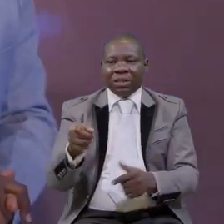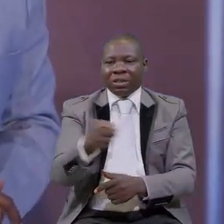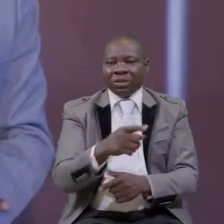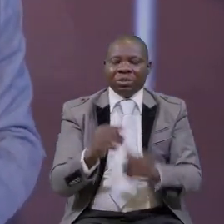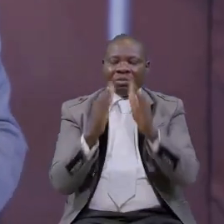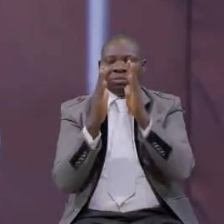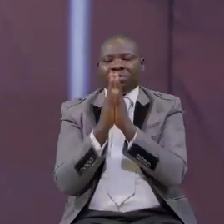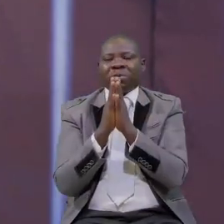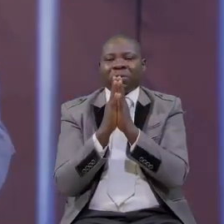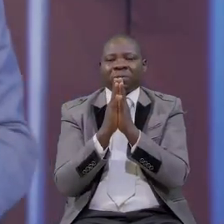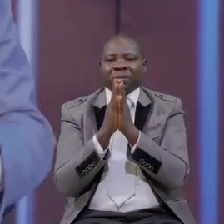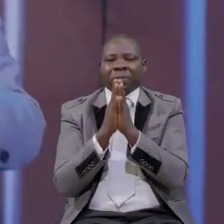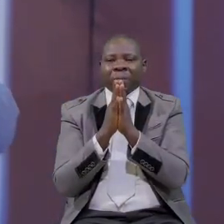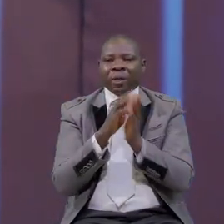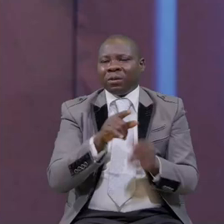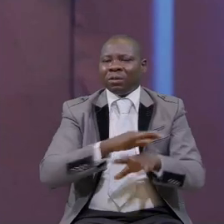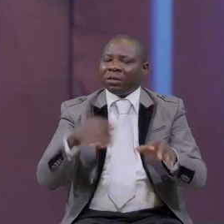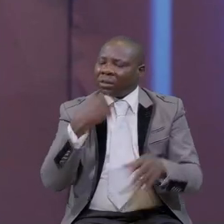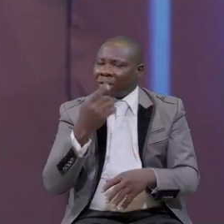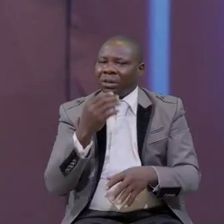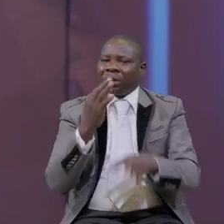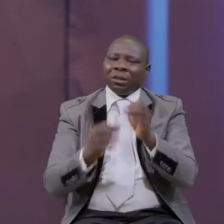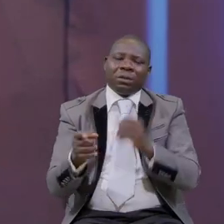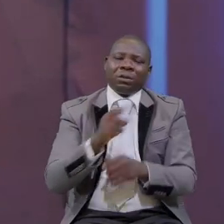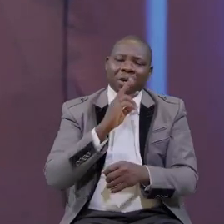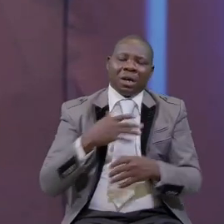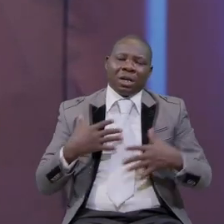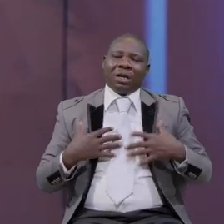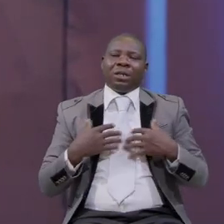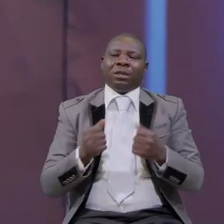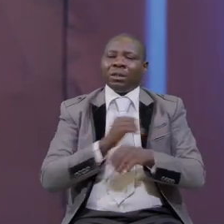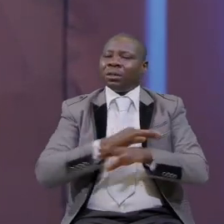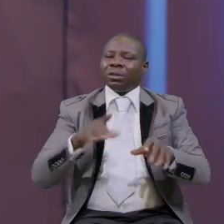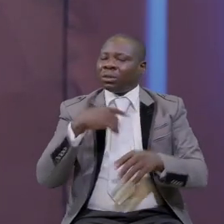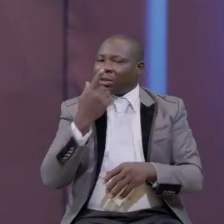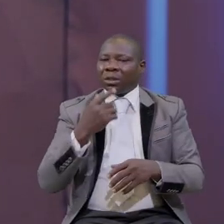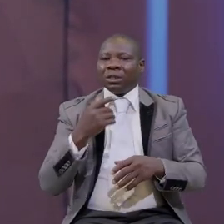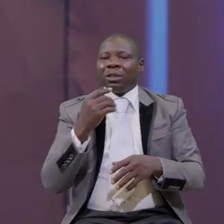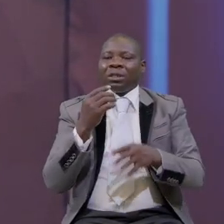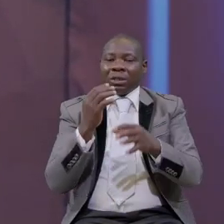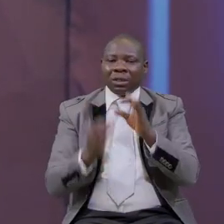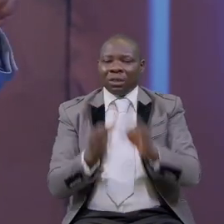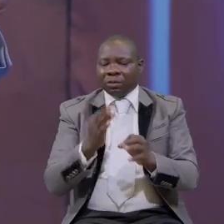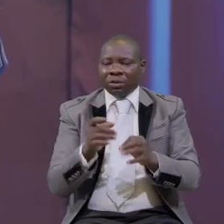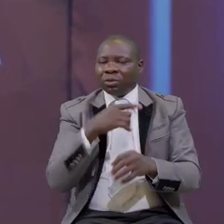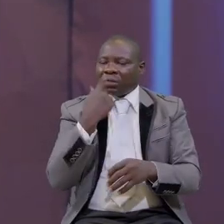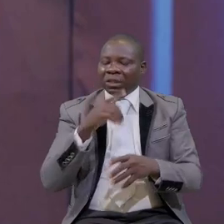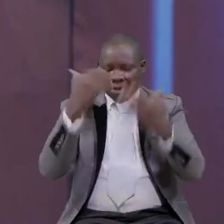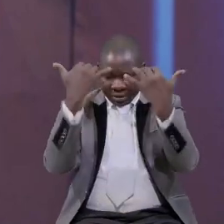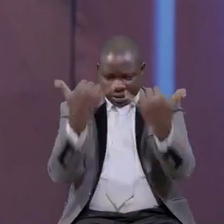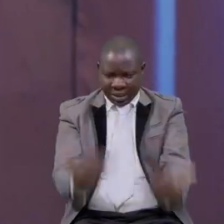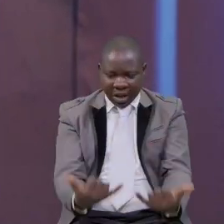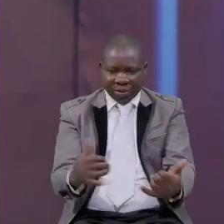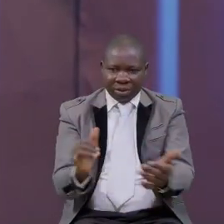Et tu pries. Tu ne dis pas, si tu es guéri. Non, ne dis pas si. Maintenant que tu